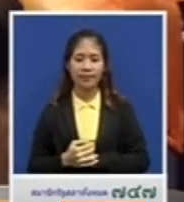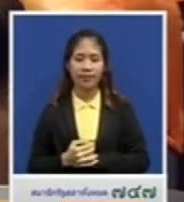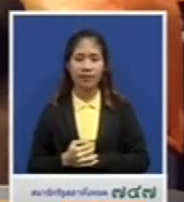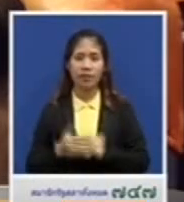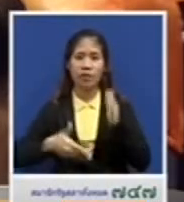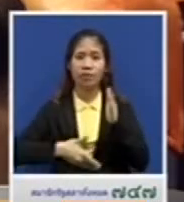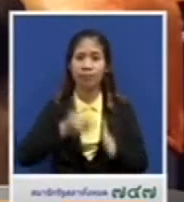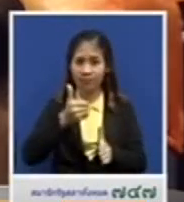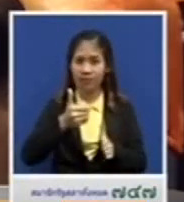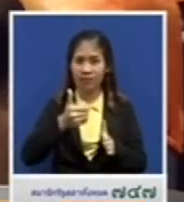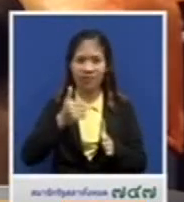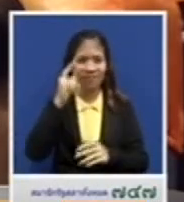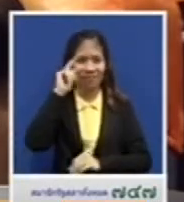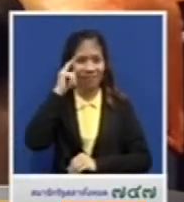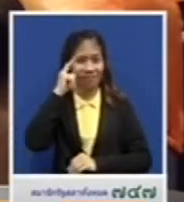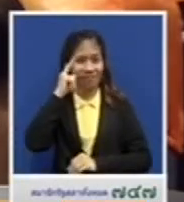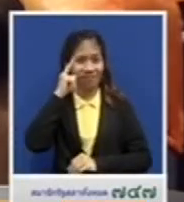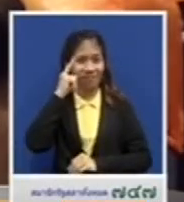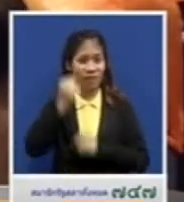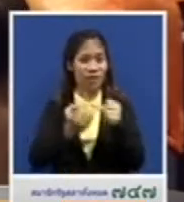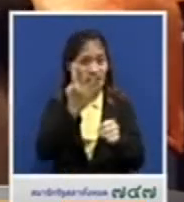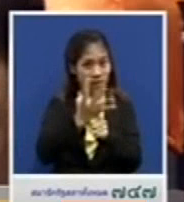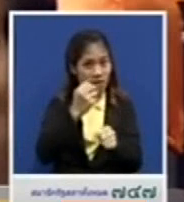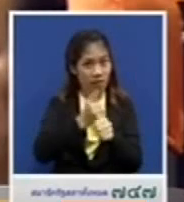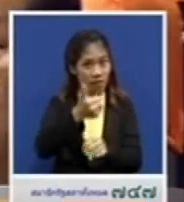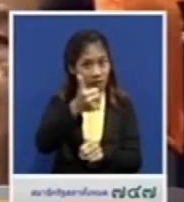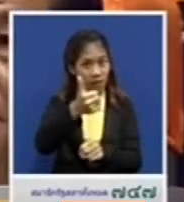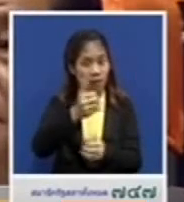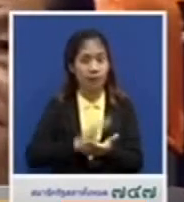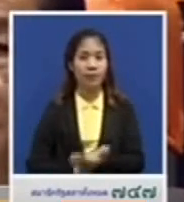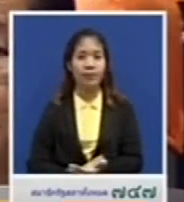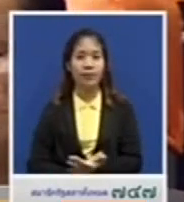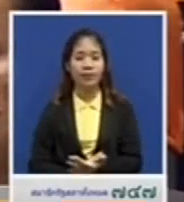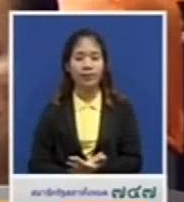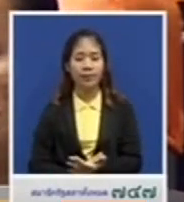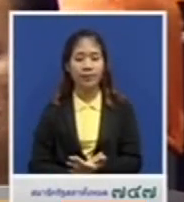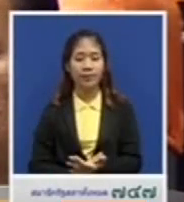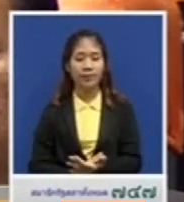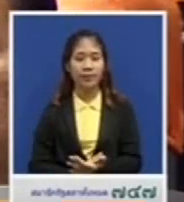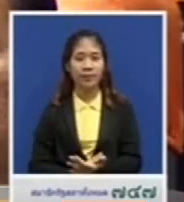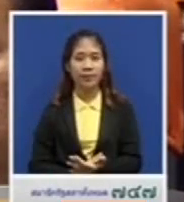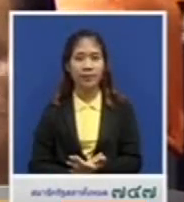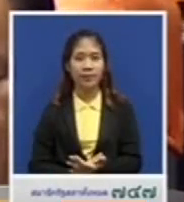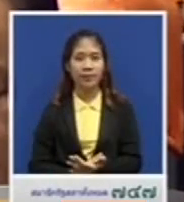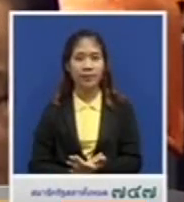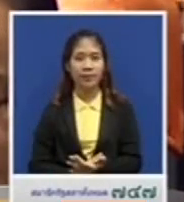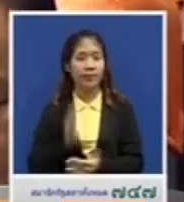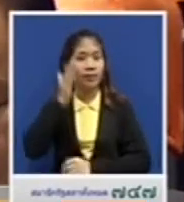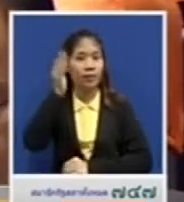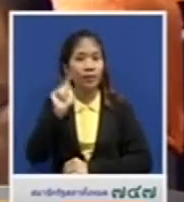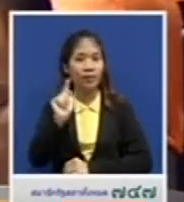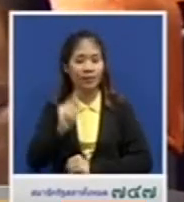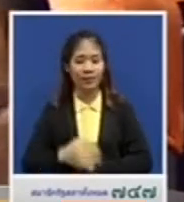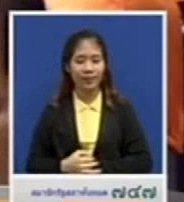ความสำเร็จไม่รู้จะเกิดขึ้นใน4ปีของรัฐบาลท่านหรือเปล่าครับต่อไปครับ